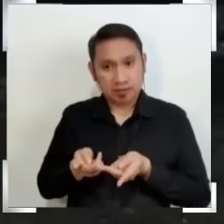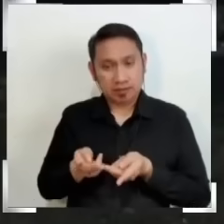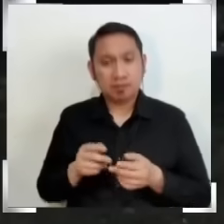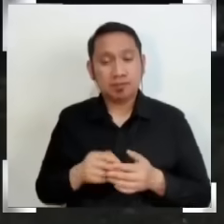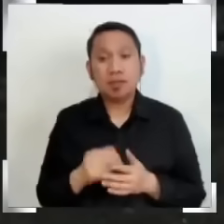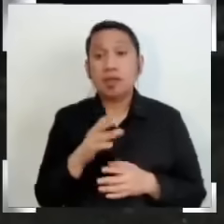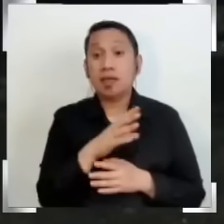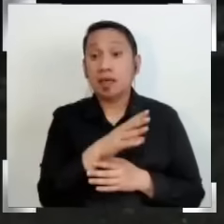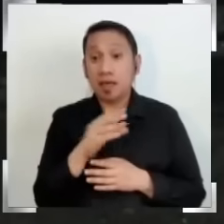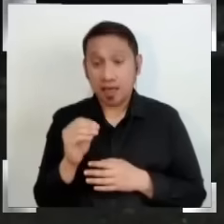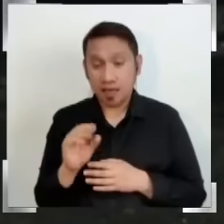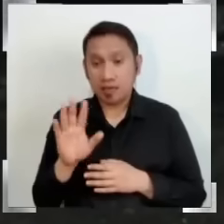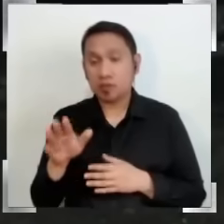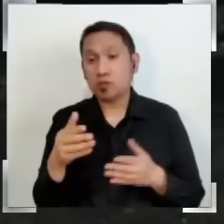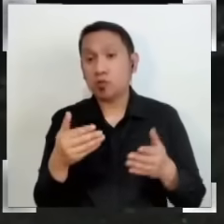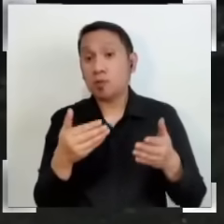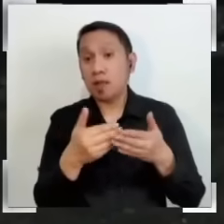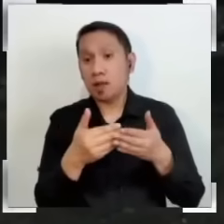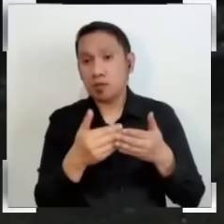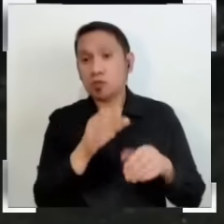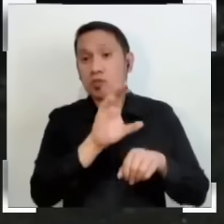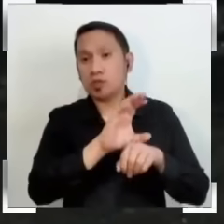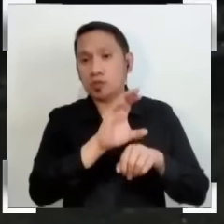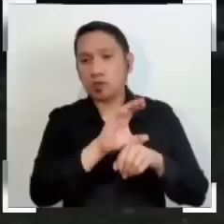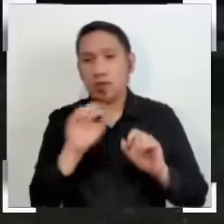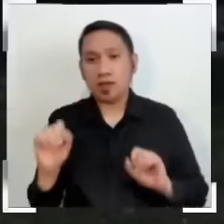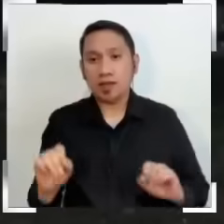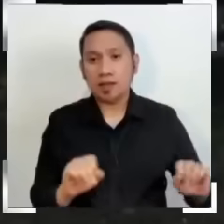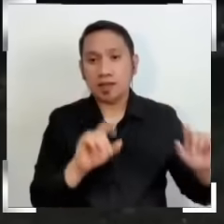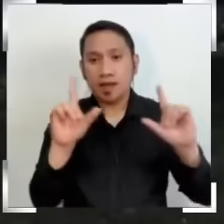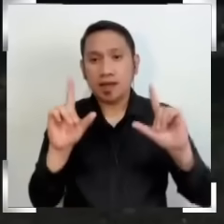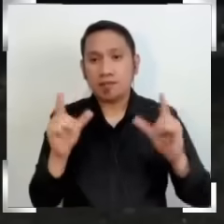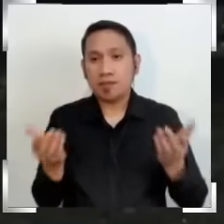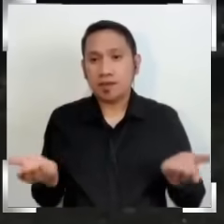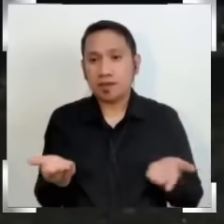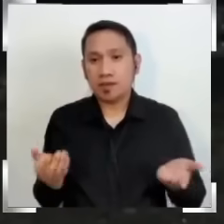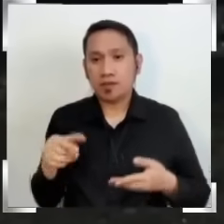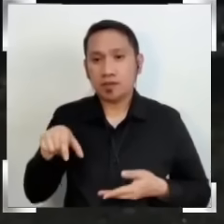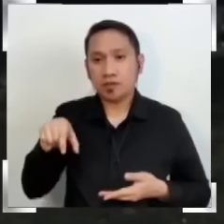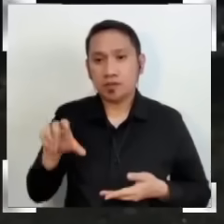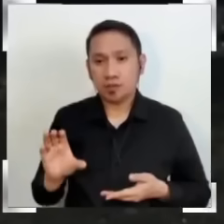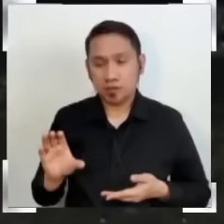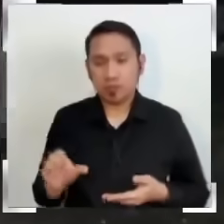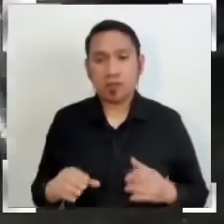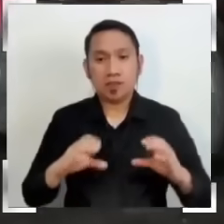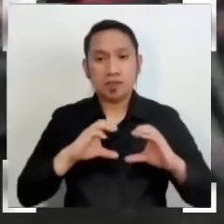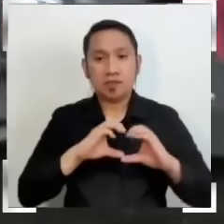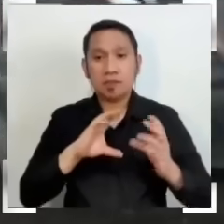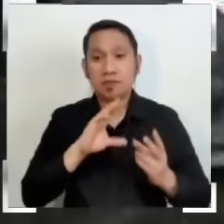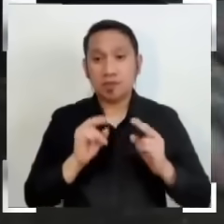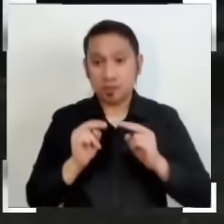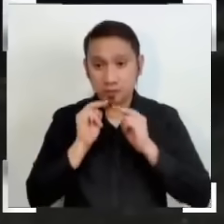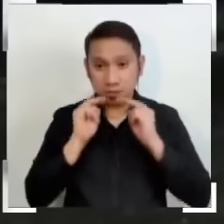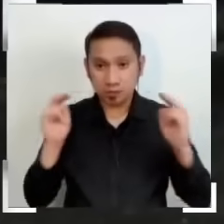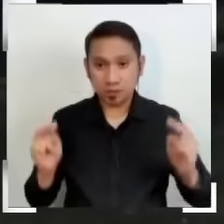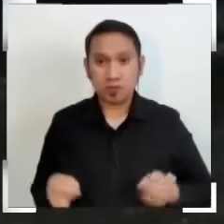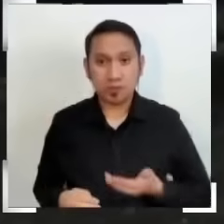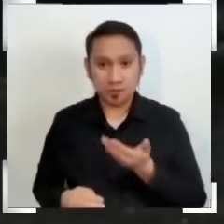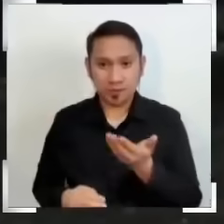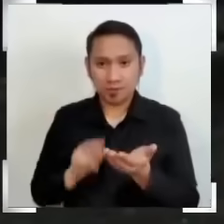na simbahan. Live mula rito sa Quezon City, ako po si Darlene Kai ng GMA Integrated News. Ang inyong